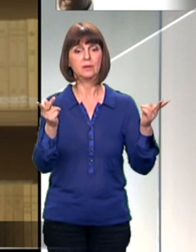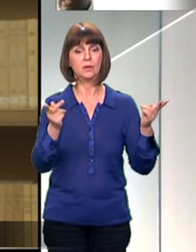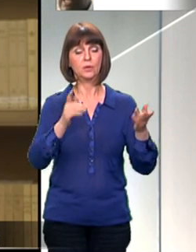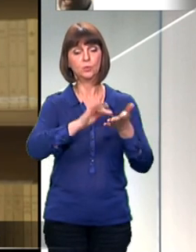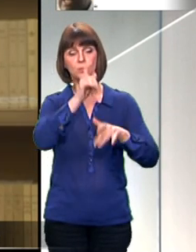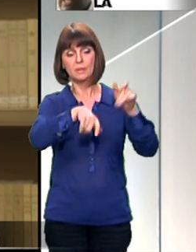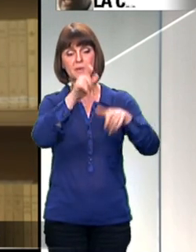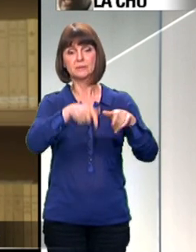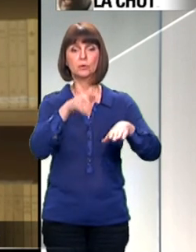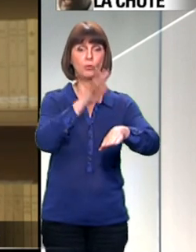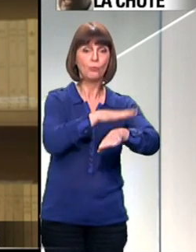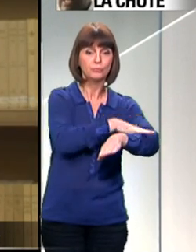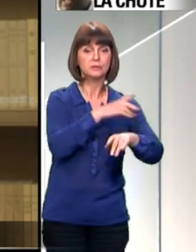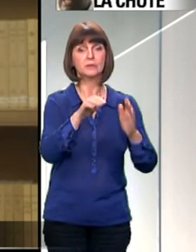officiers,